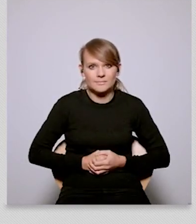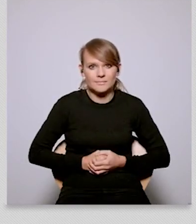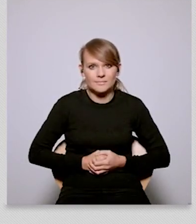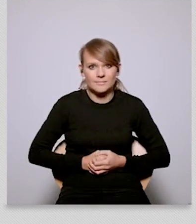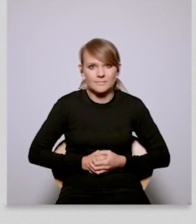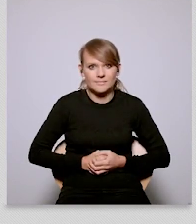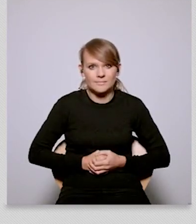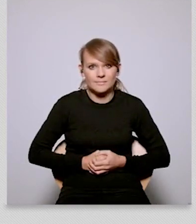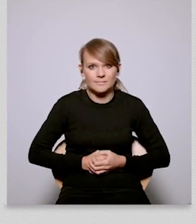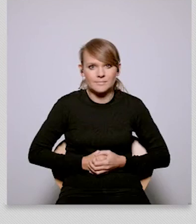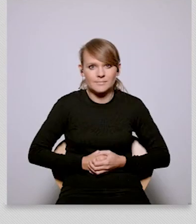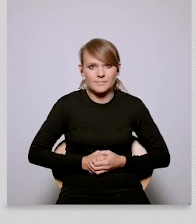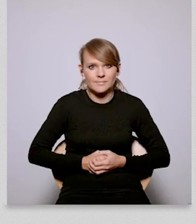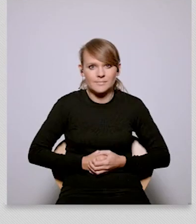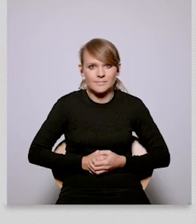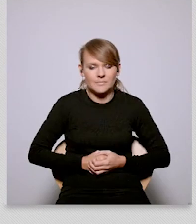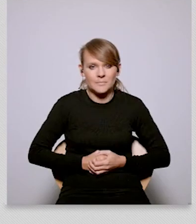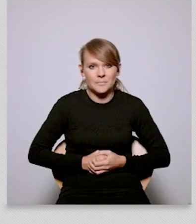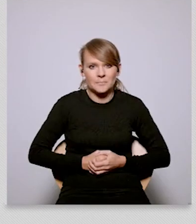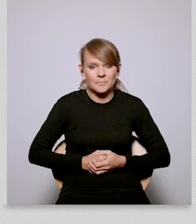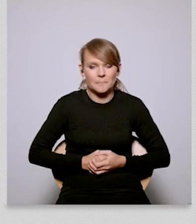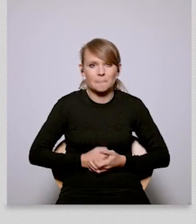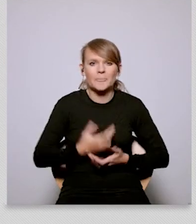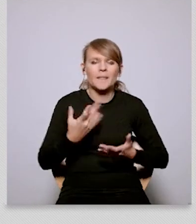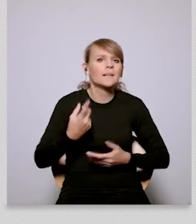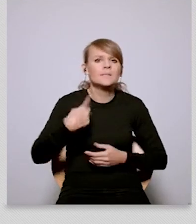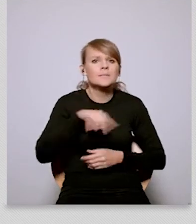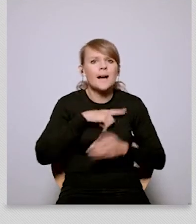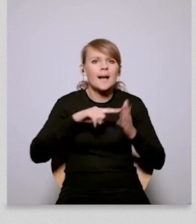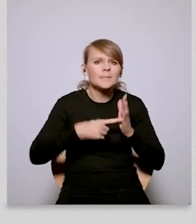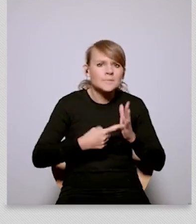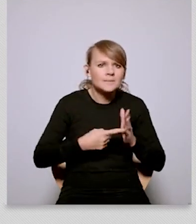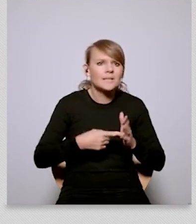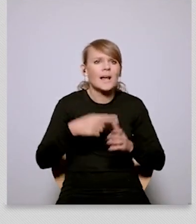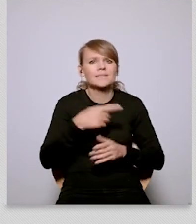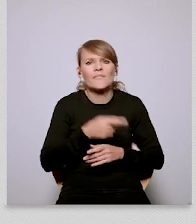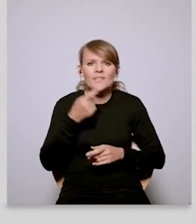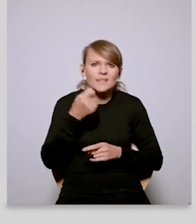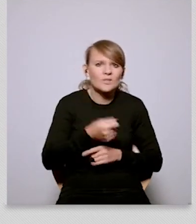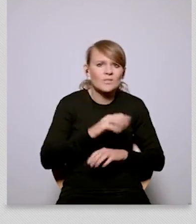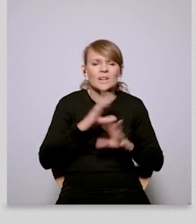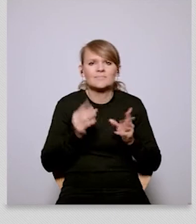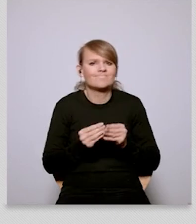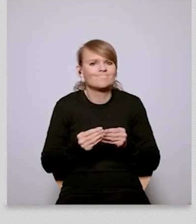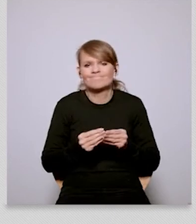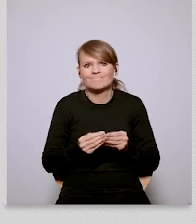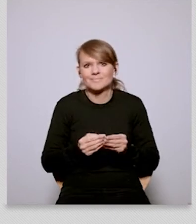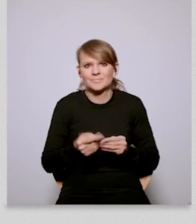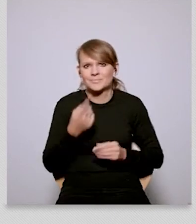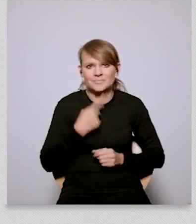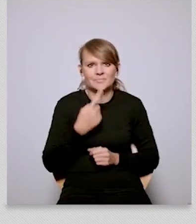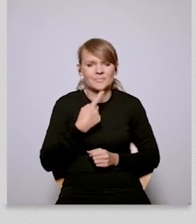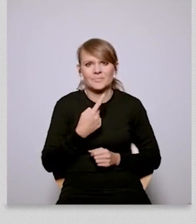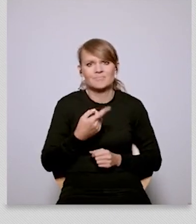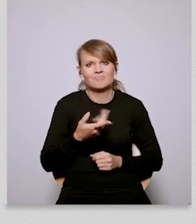że zdolności naszej administracji i jej finansowanie to wszystko nie jest satysfakcjonujące także boimy się czym to